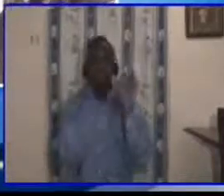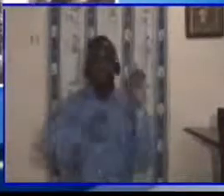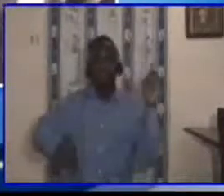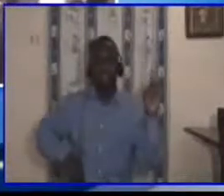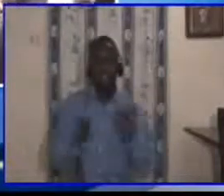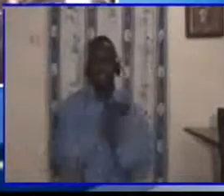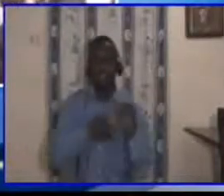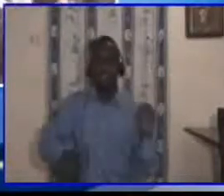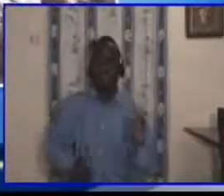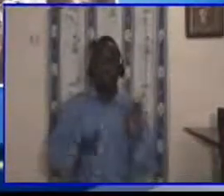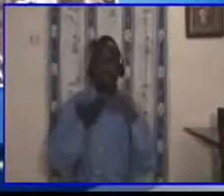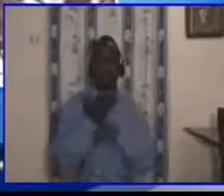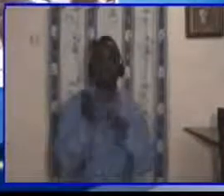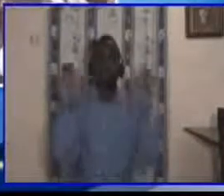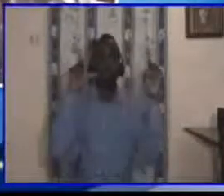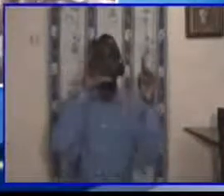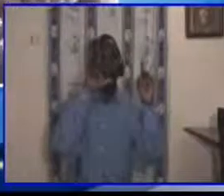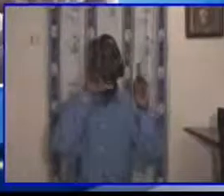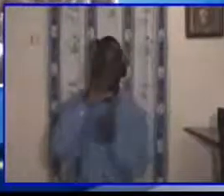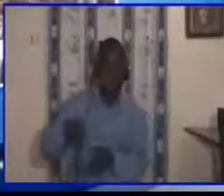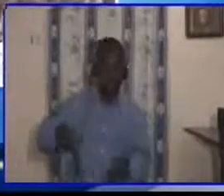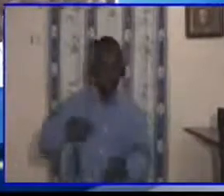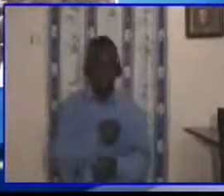sono sì e damen